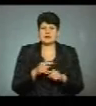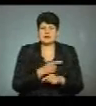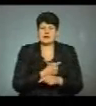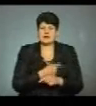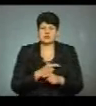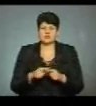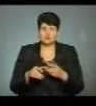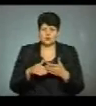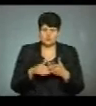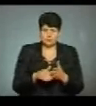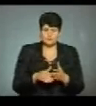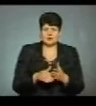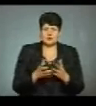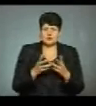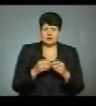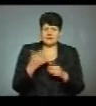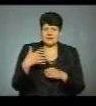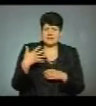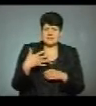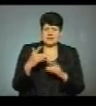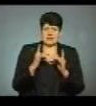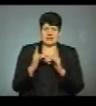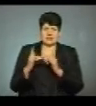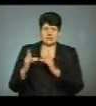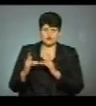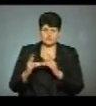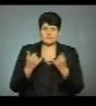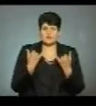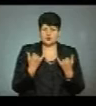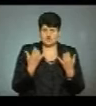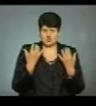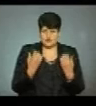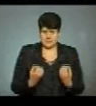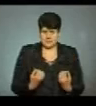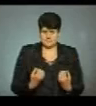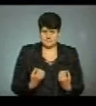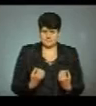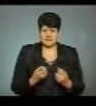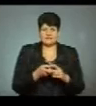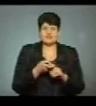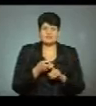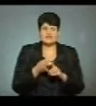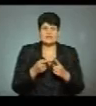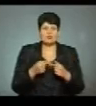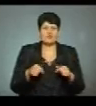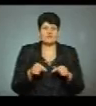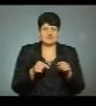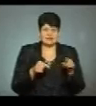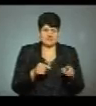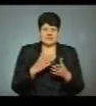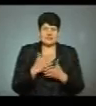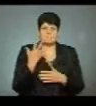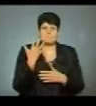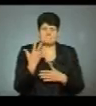швидкої допомоги розраховано на 50 ліжок. На сьогоднішній день інфекційному відділенні є